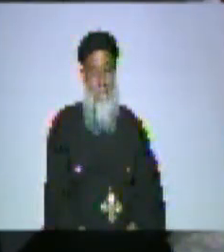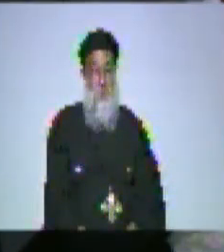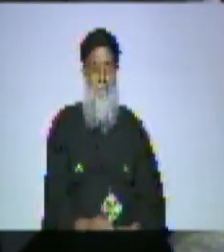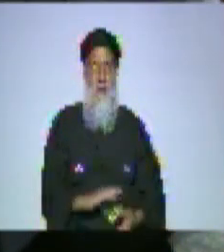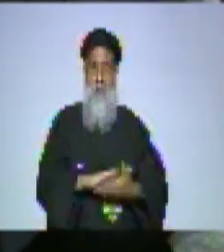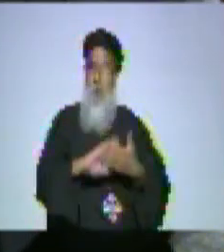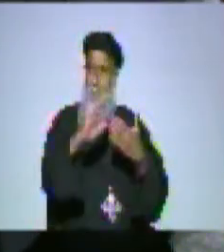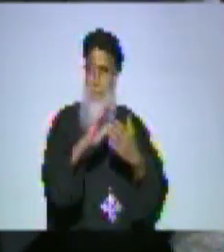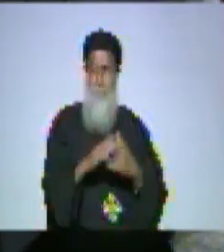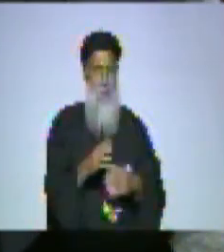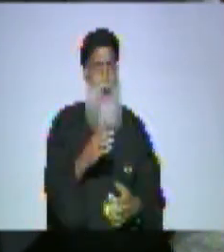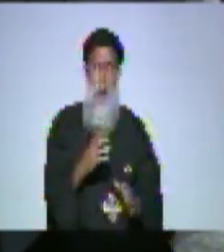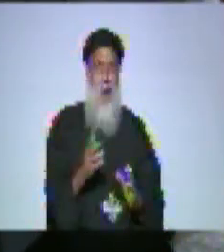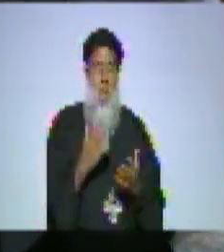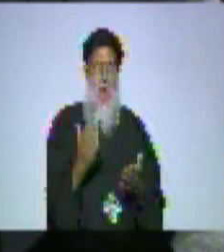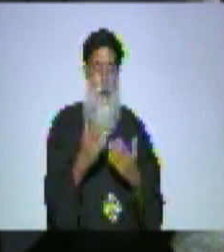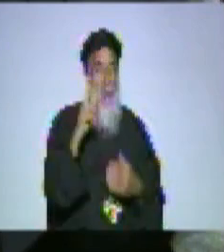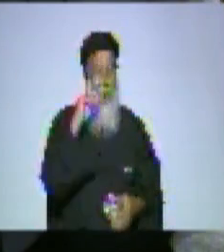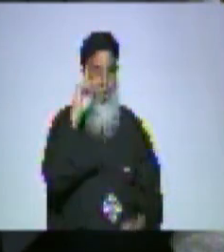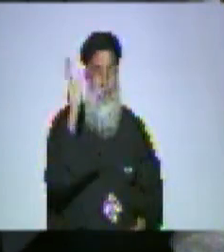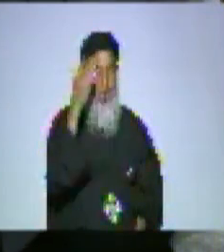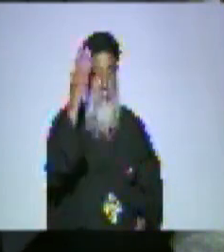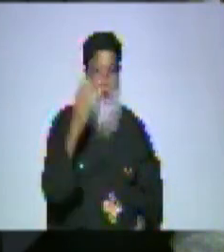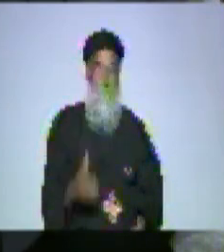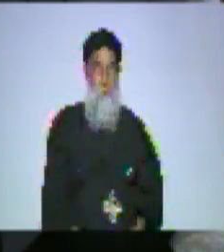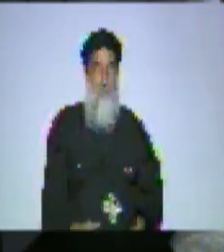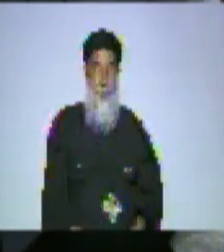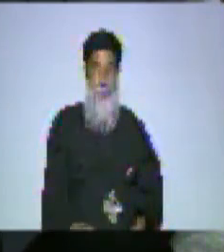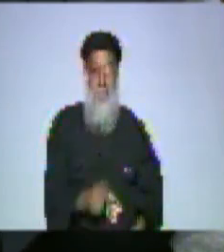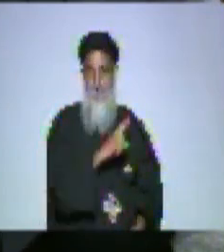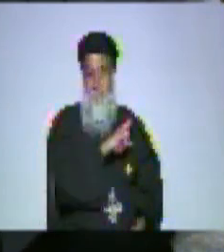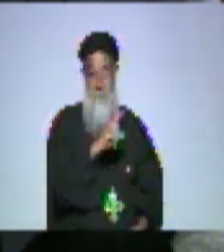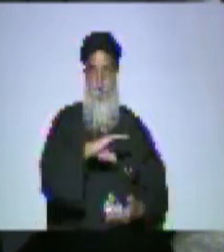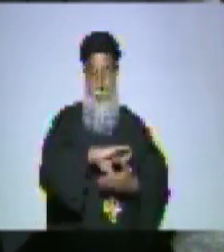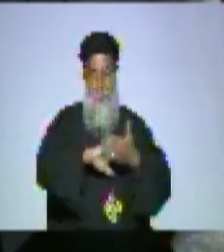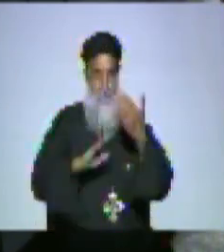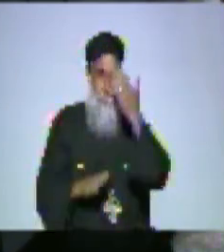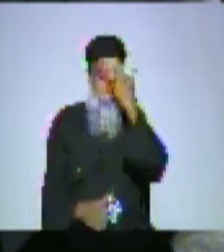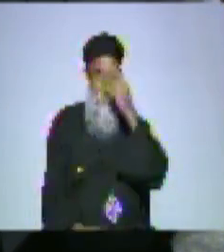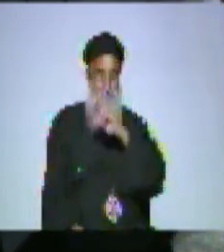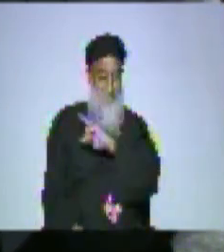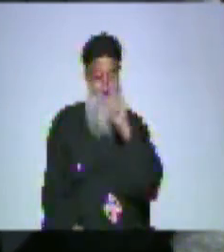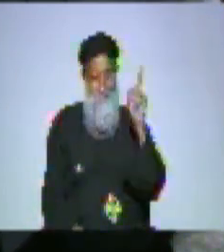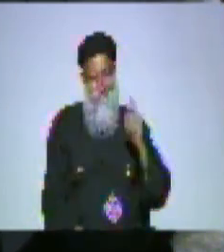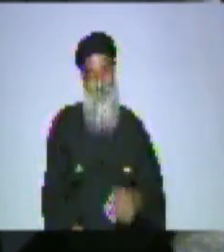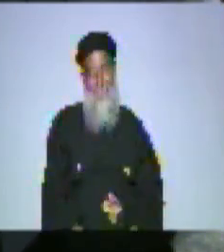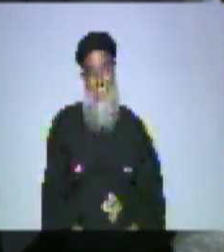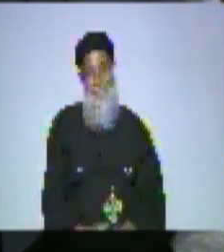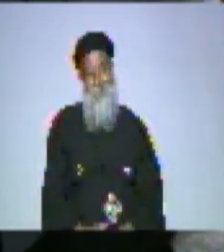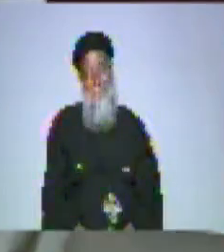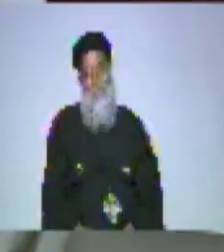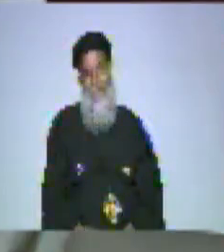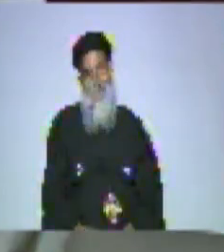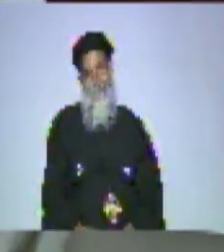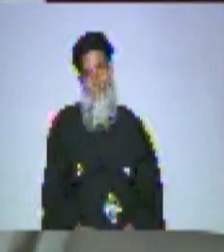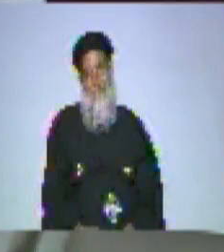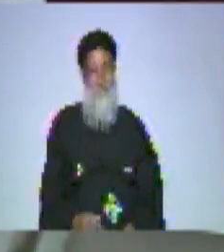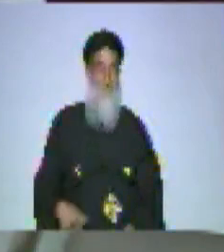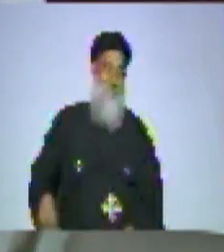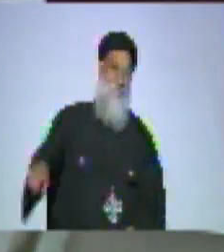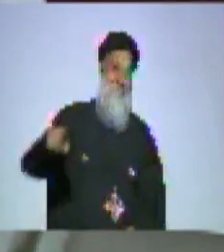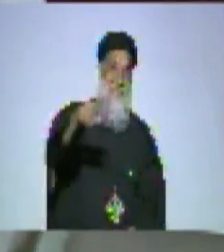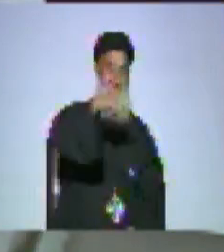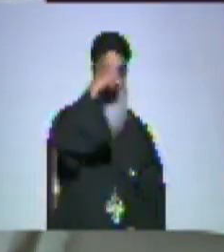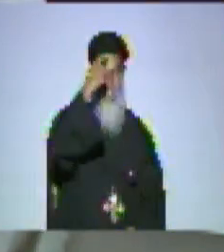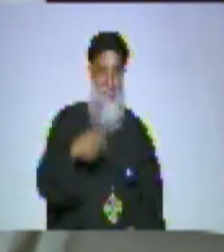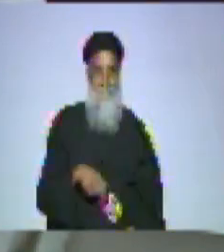او ما يفهمش معناها وممكن ما ياخدش باله منها فما بياخذش البركه ههه لا هو طبعا كل اللي